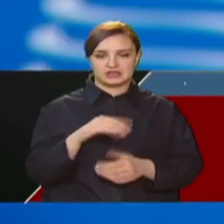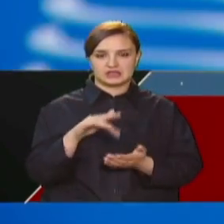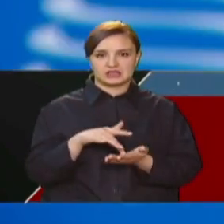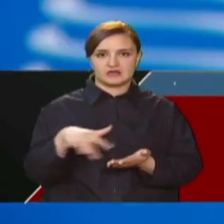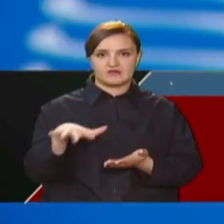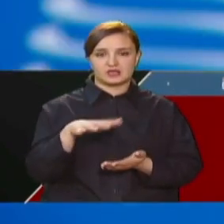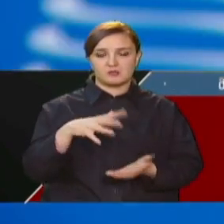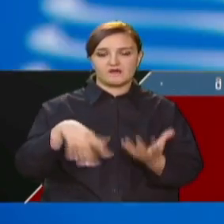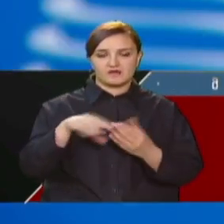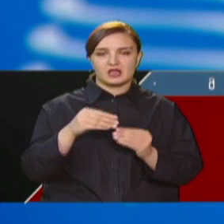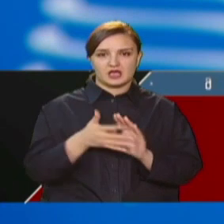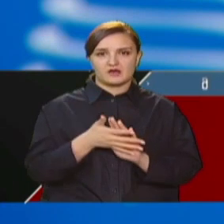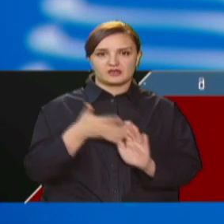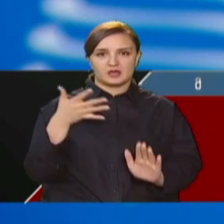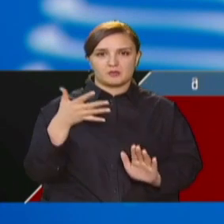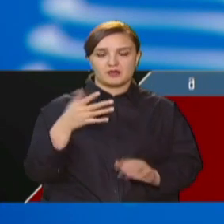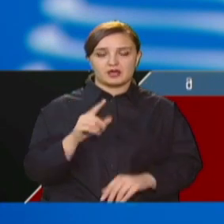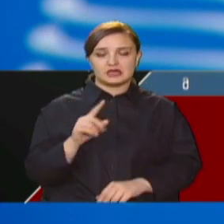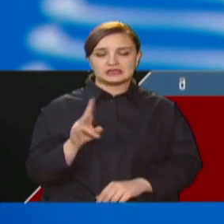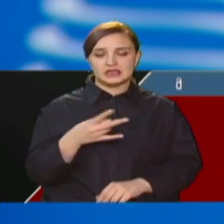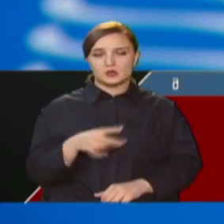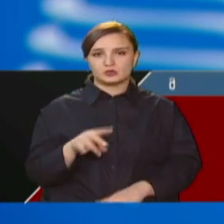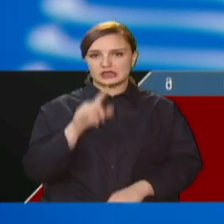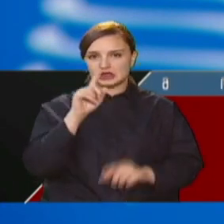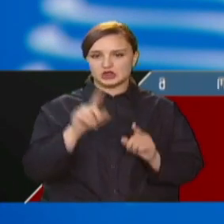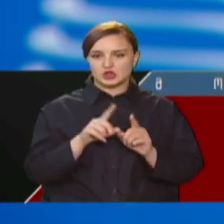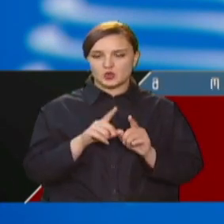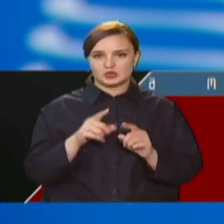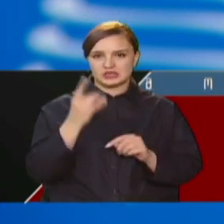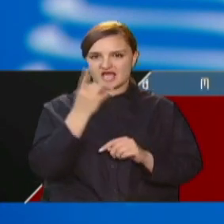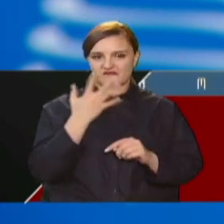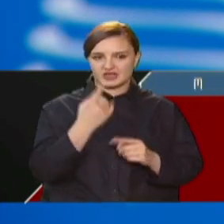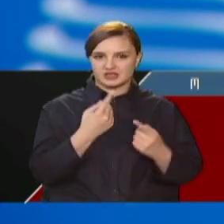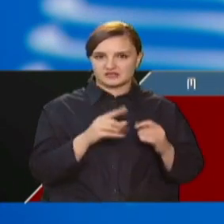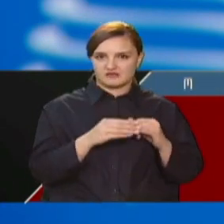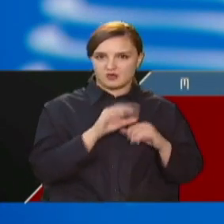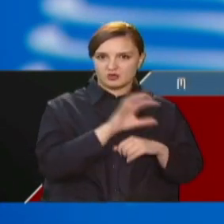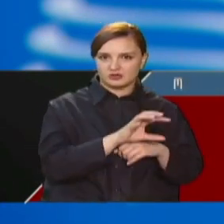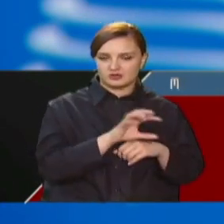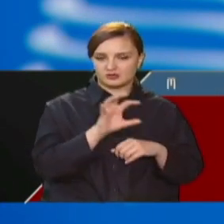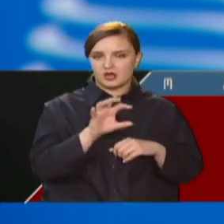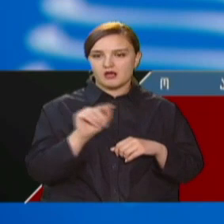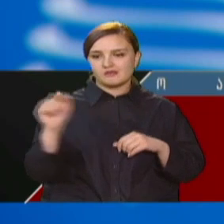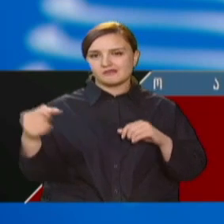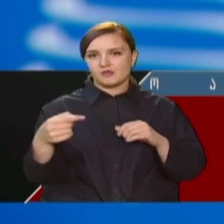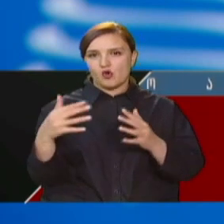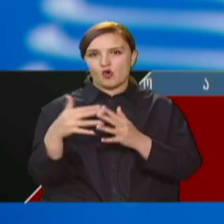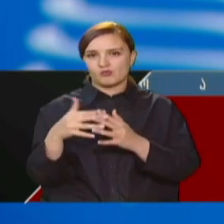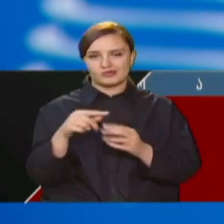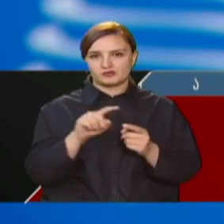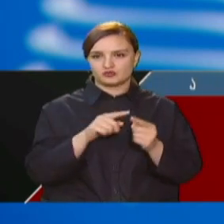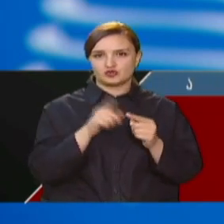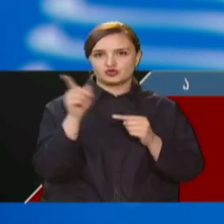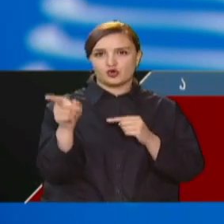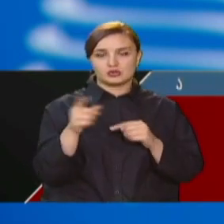აცნობიერებს, რომ რაც არ უნდა იმის აღქმა იყოს, თუნდაც გეოგრაფიულად, რომ კონფლიქტი არის შორს, სინამდვილეში კონფლიქტი არის ძალიან ახლოს.